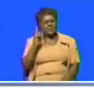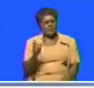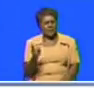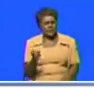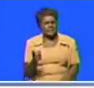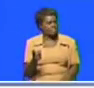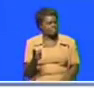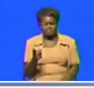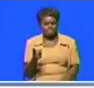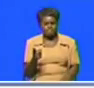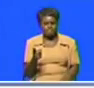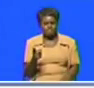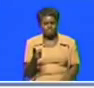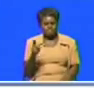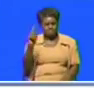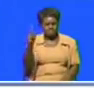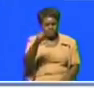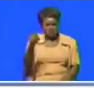ambalo kidogo lafatu